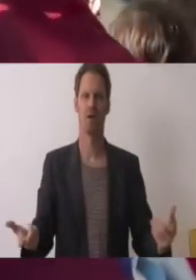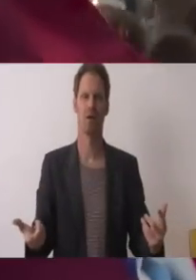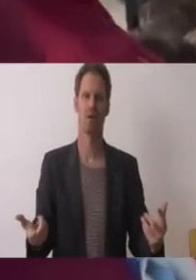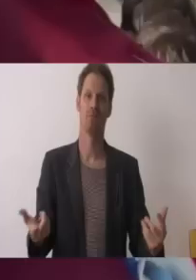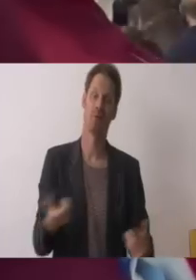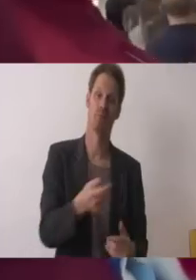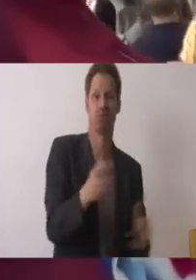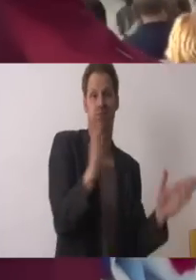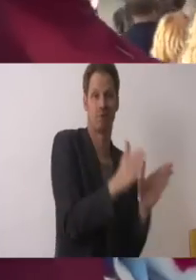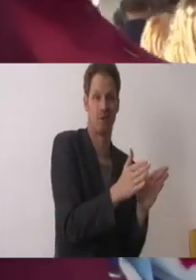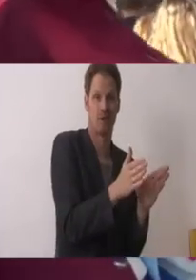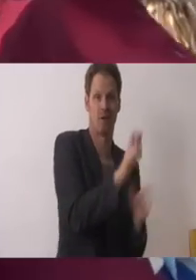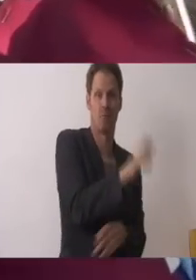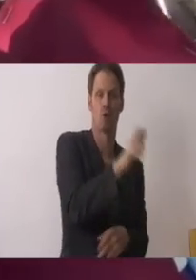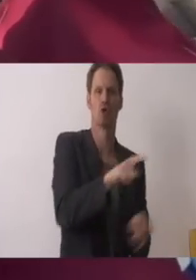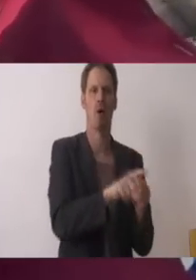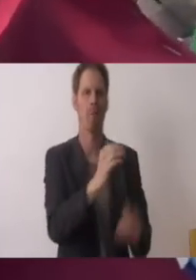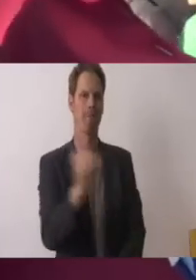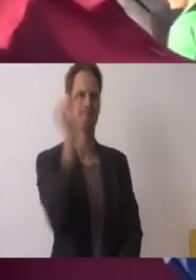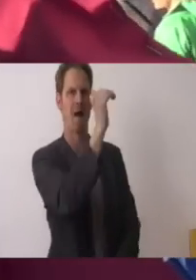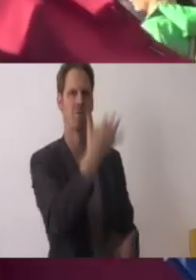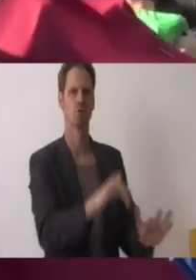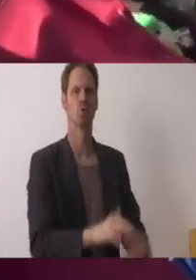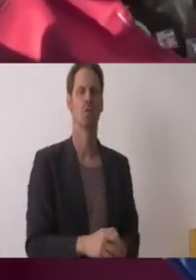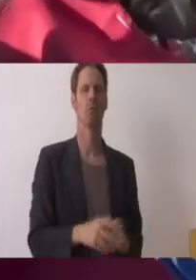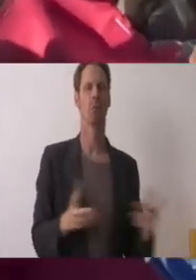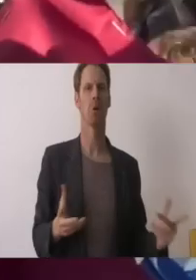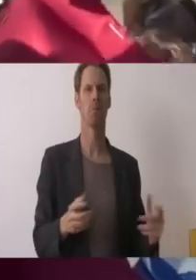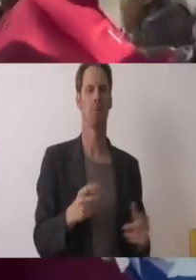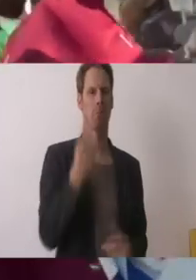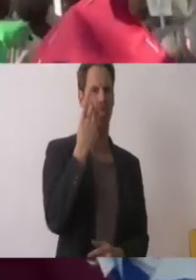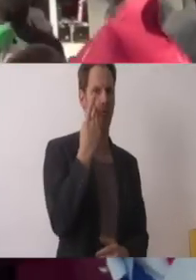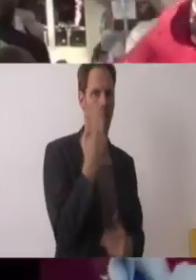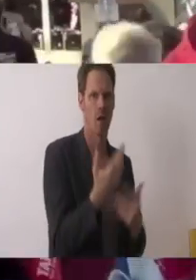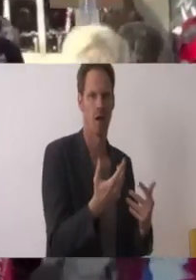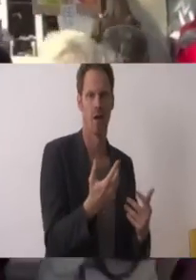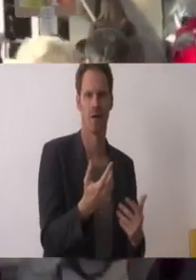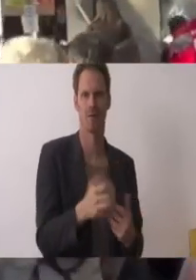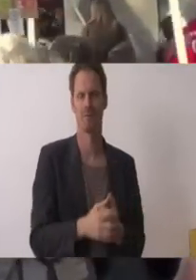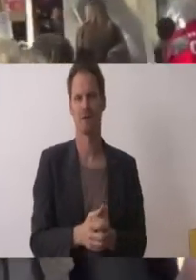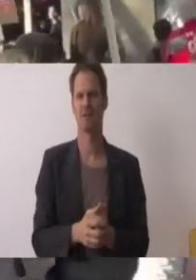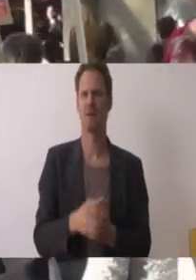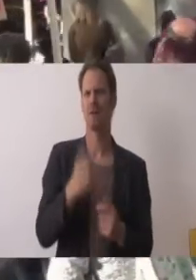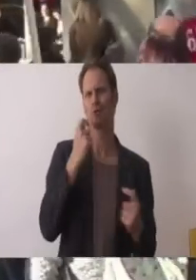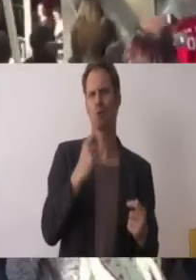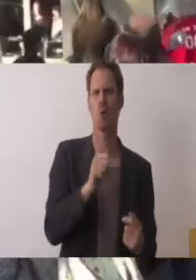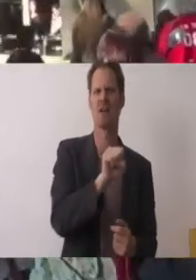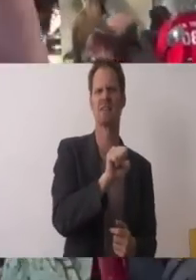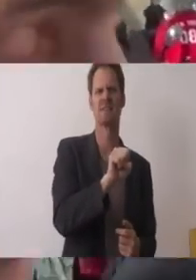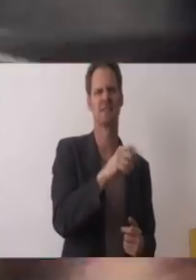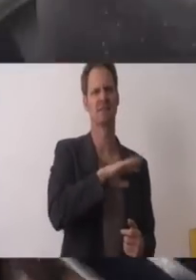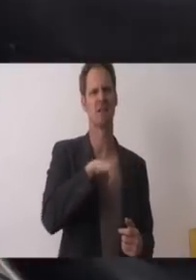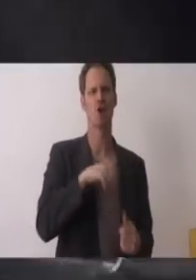tous. Là, c'est pour simplement pour la race des seigneurs. Les seigneurs avec les deux